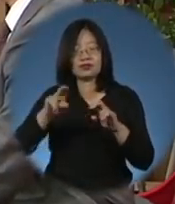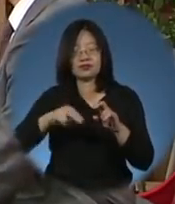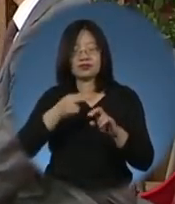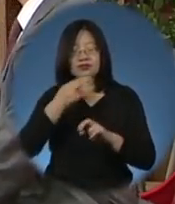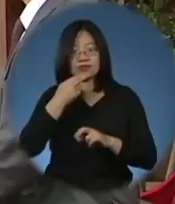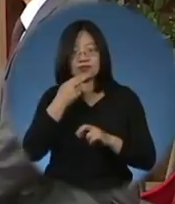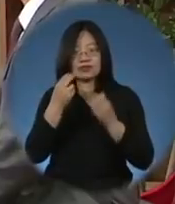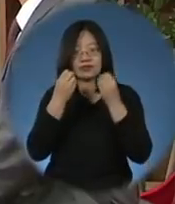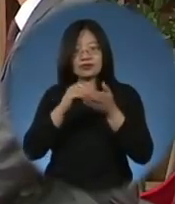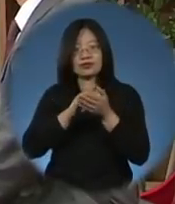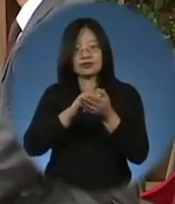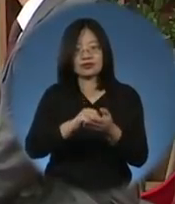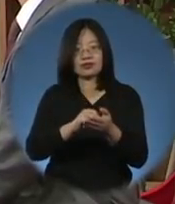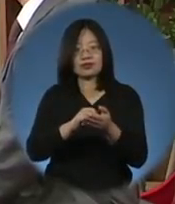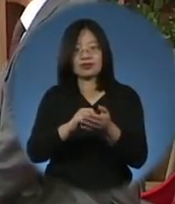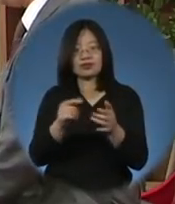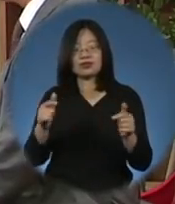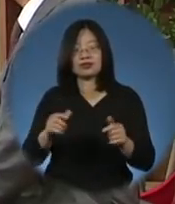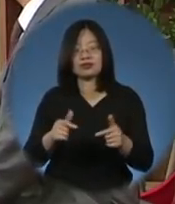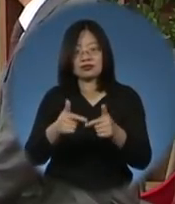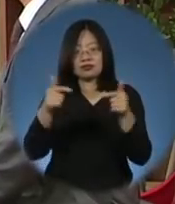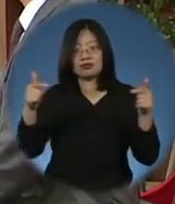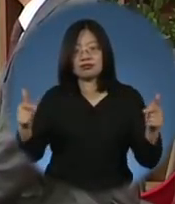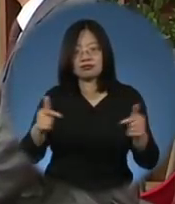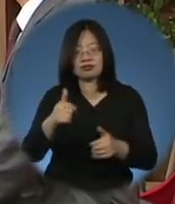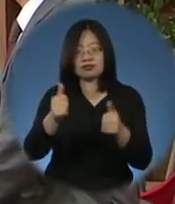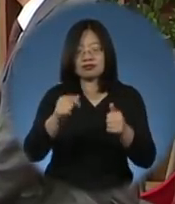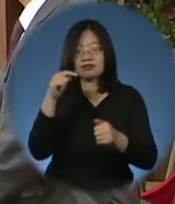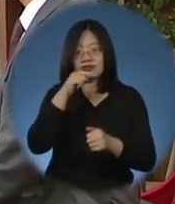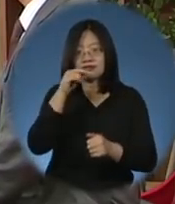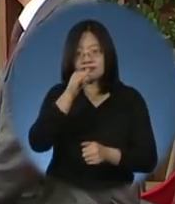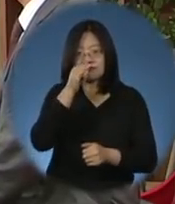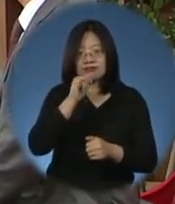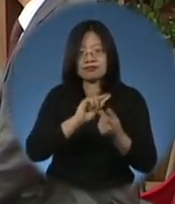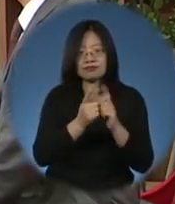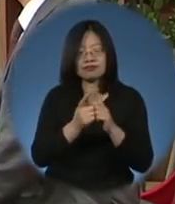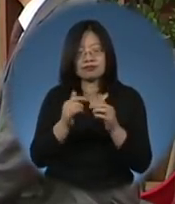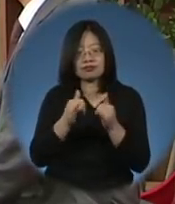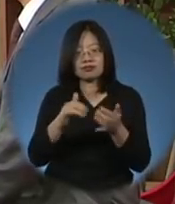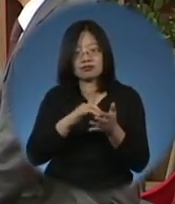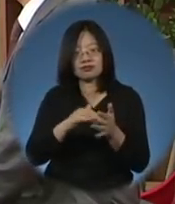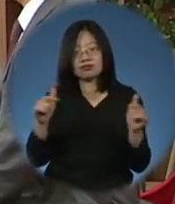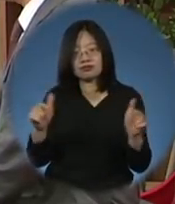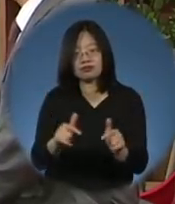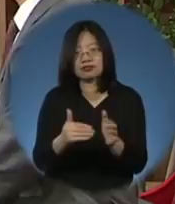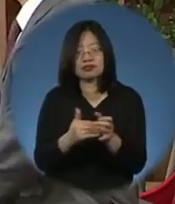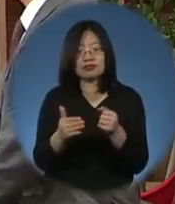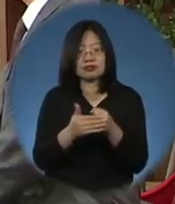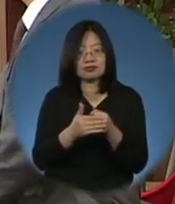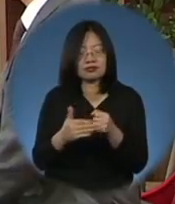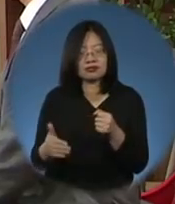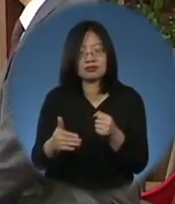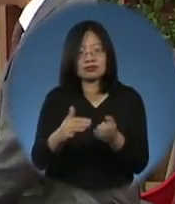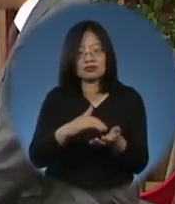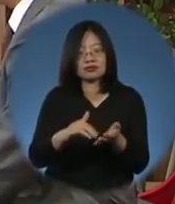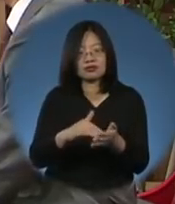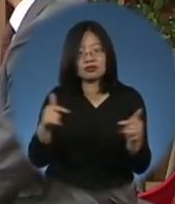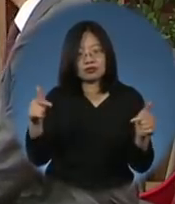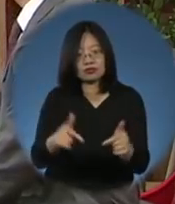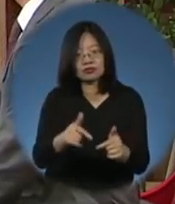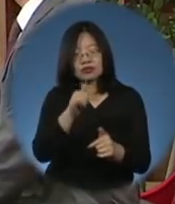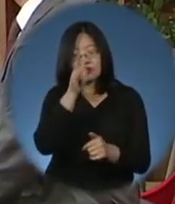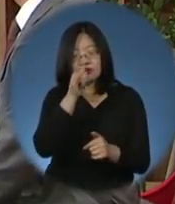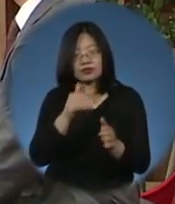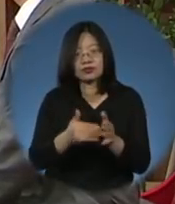한다. 네. 신규 진입은 점점 늘어나고 있다. 경쟁은 치열해진다. 대신에 인구가 감소하니까 예. 수요는 줄어들 것이다.